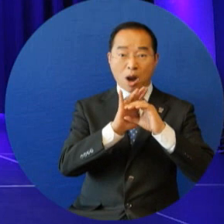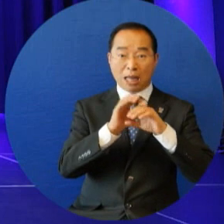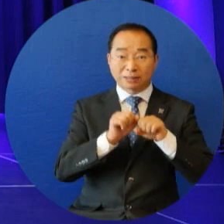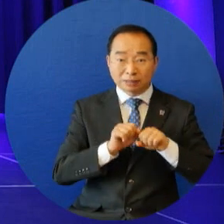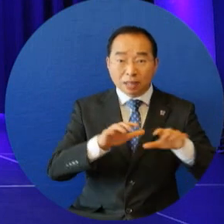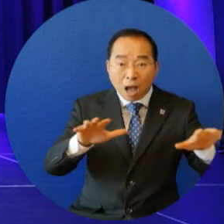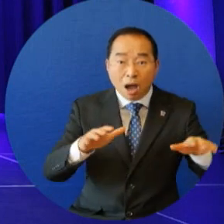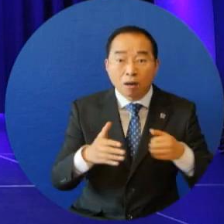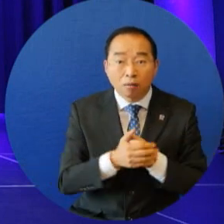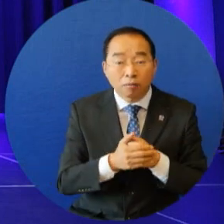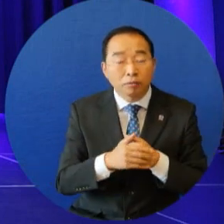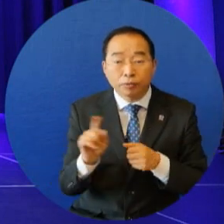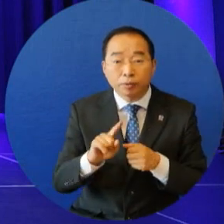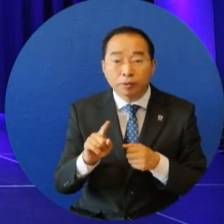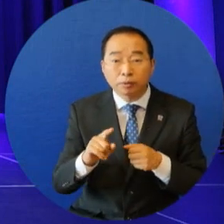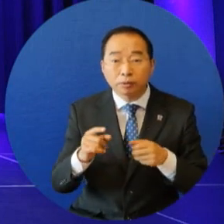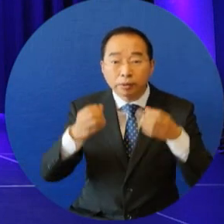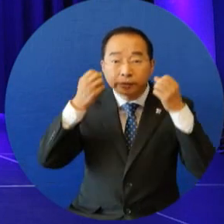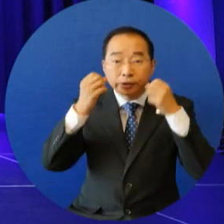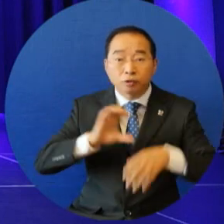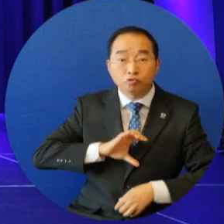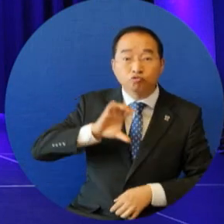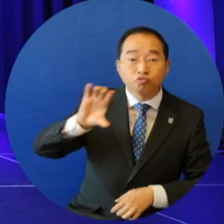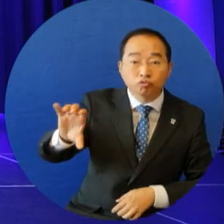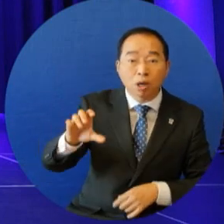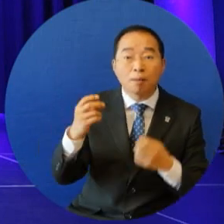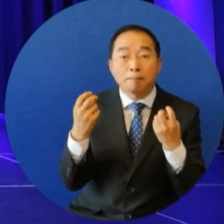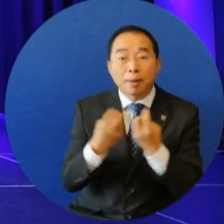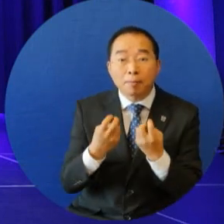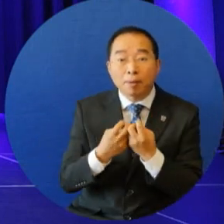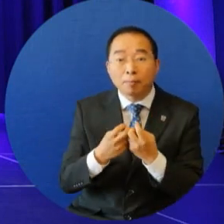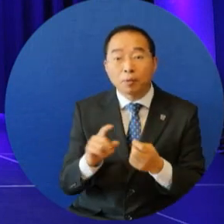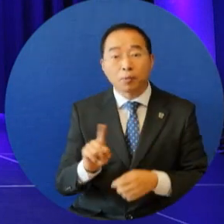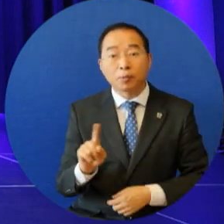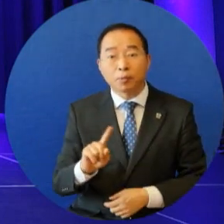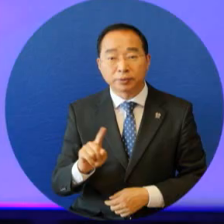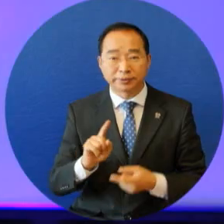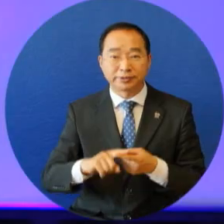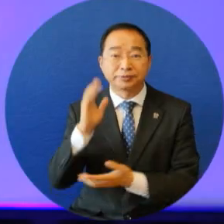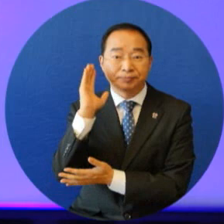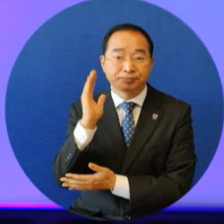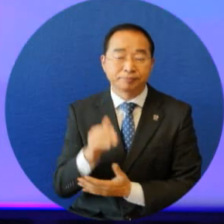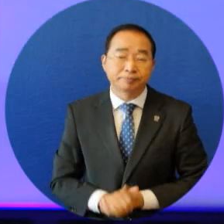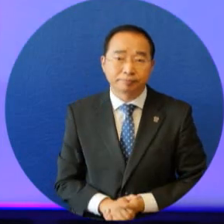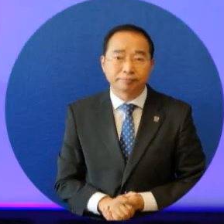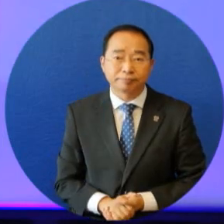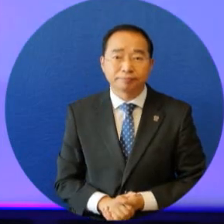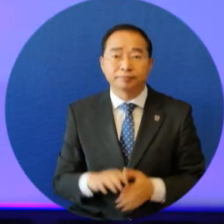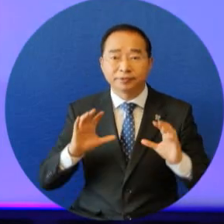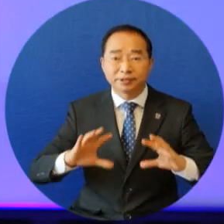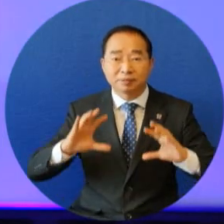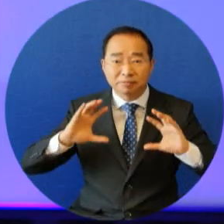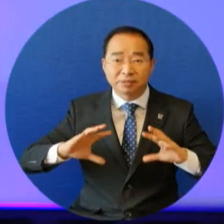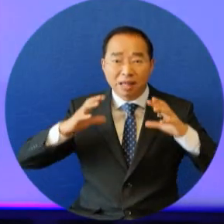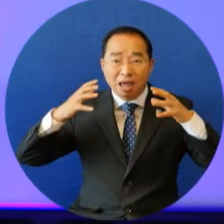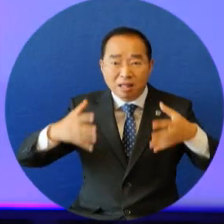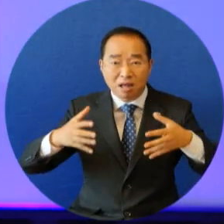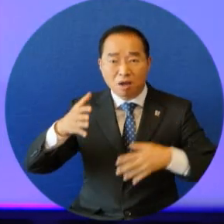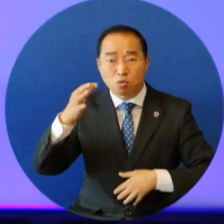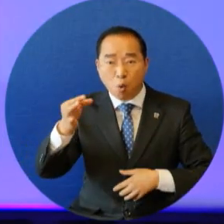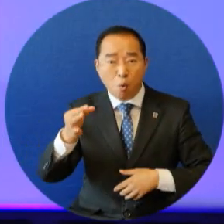이번에는 코로나 시대의 새로운 투자 포트폴리오에 대해서 한번 말씀드리겠습니다. 지금